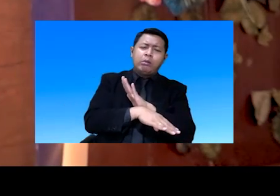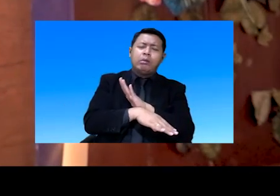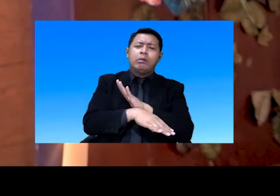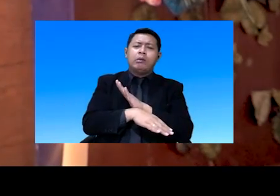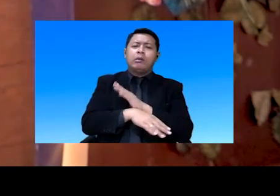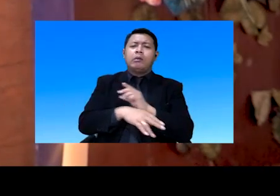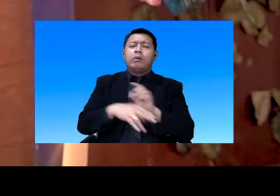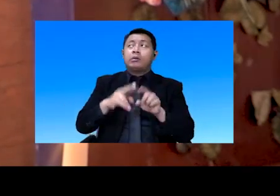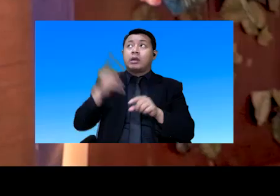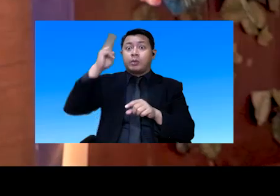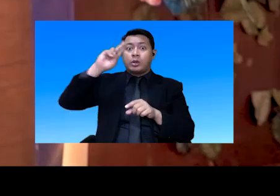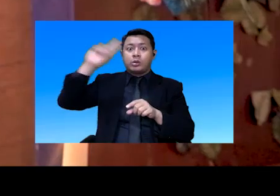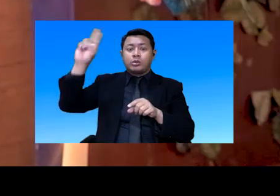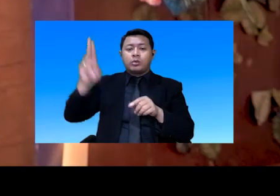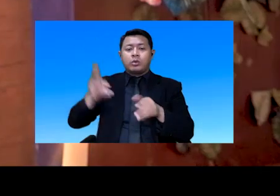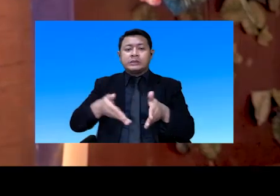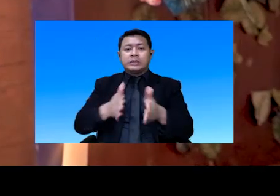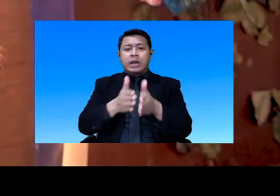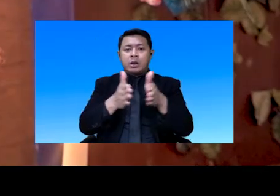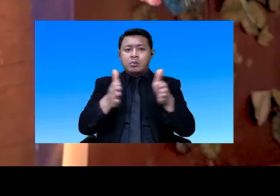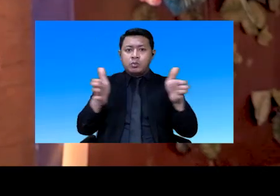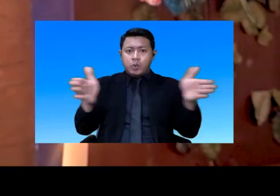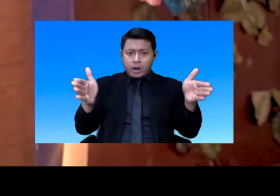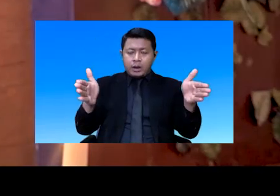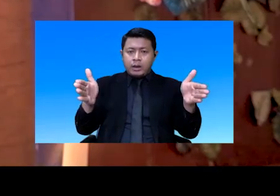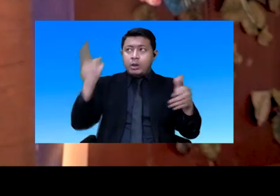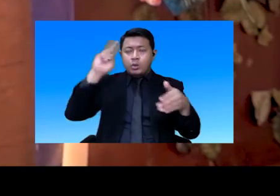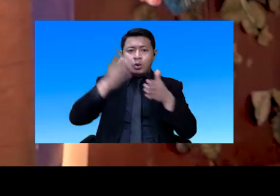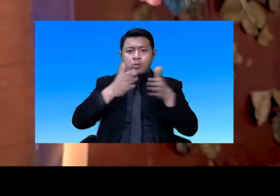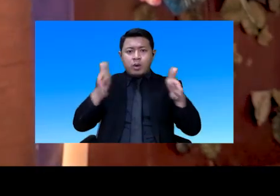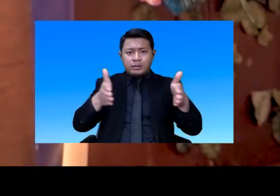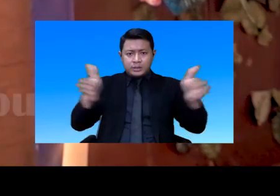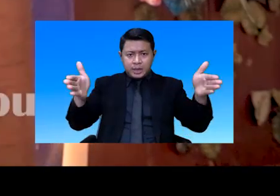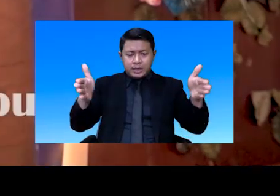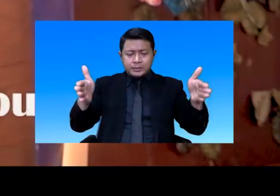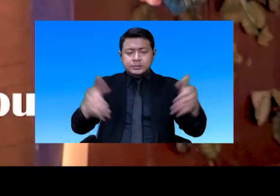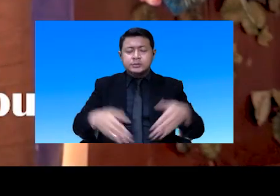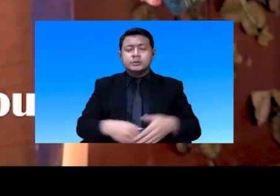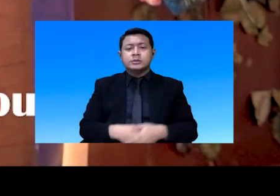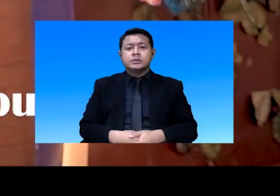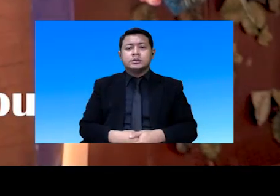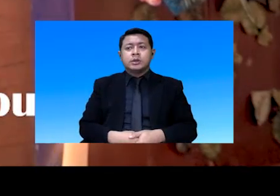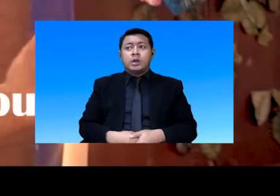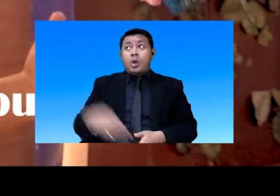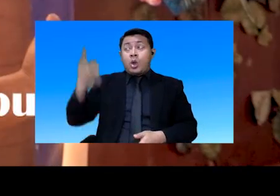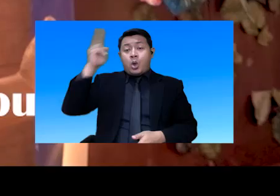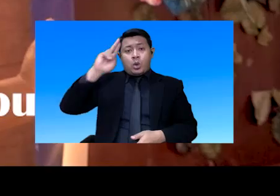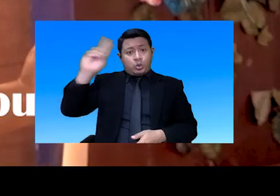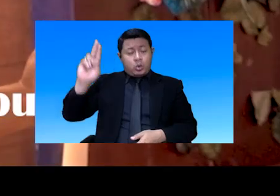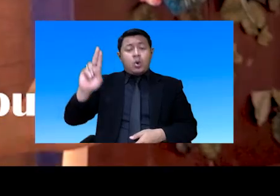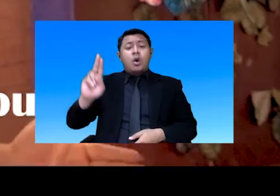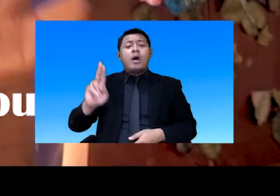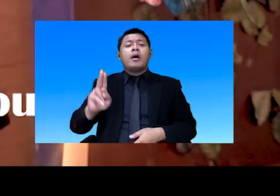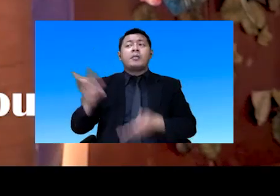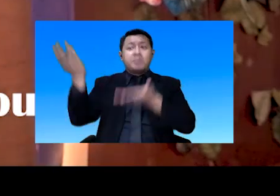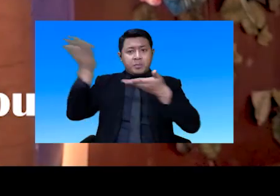buka jalan saat tiada jalan. Dan ketika Tuhan sudah buka pintu, tidak ada satu orang pun yang bisa